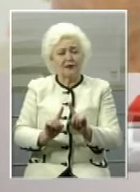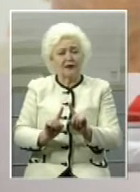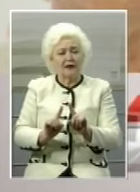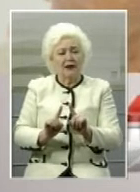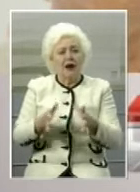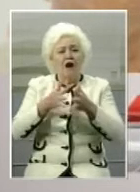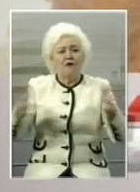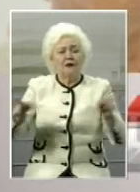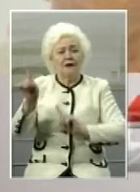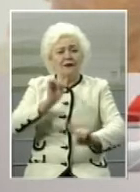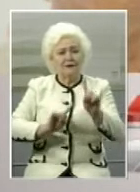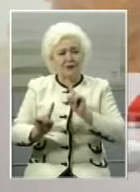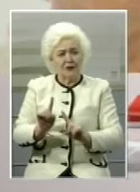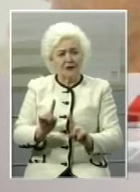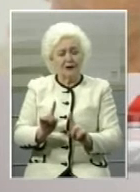великі зібрання в